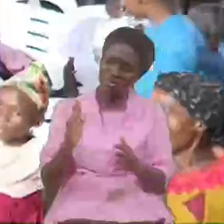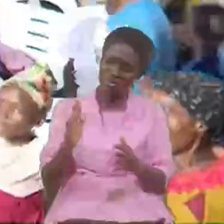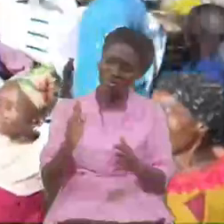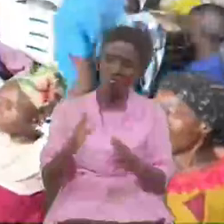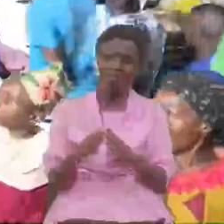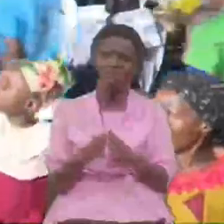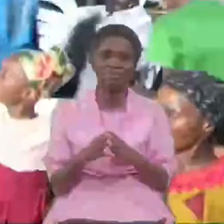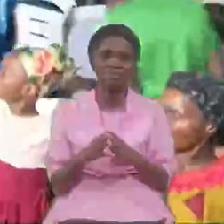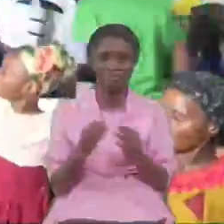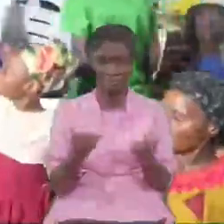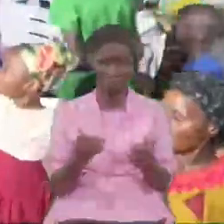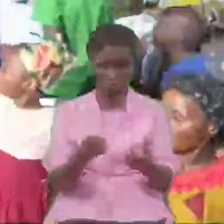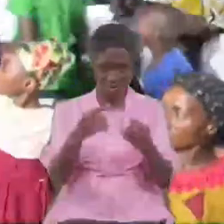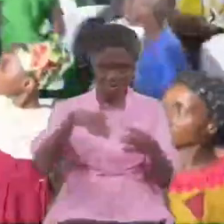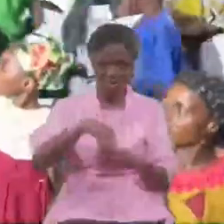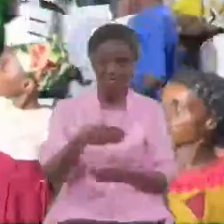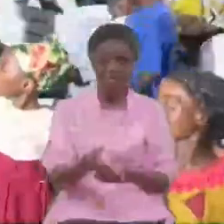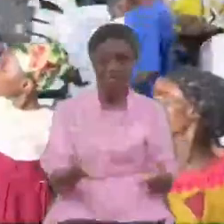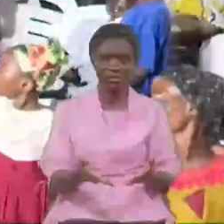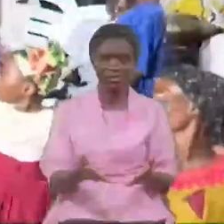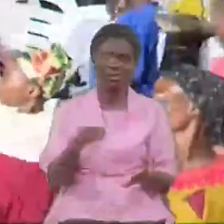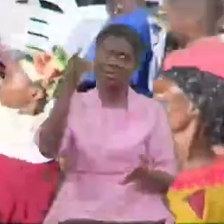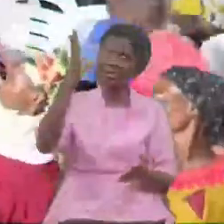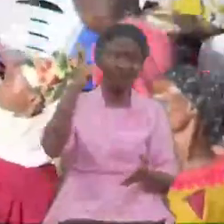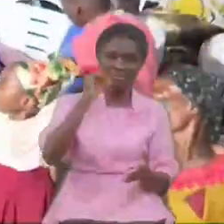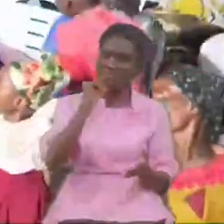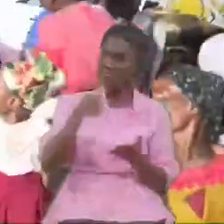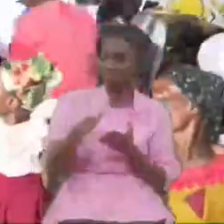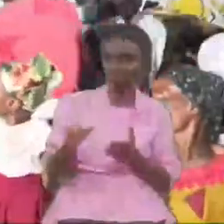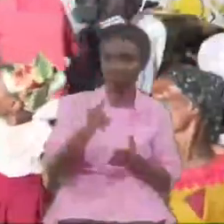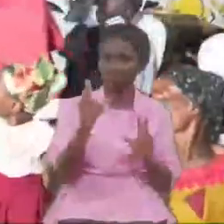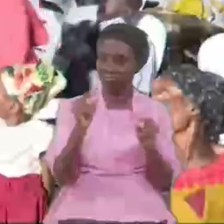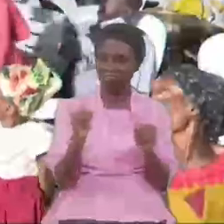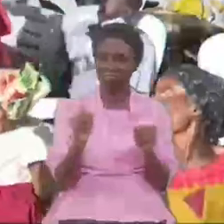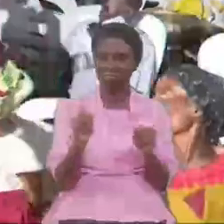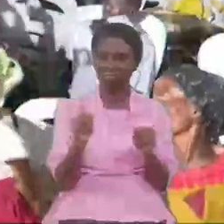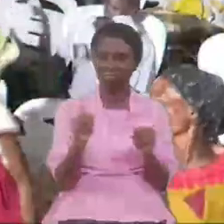Venez. Le Seigneur ne vous rejettera pas.